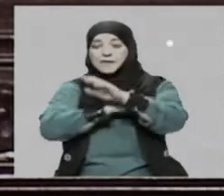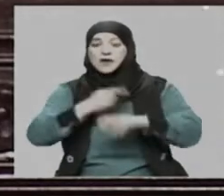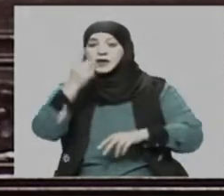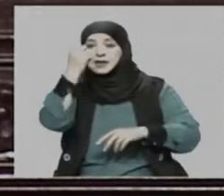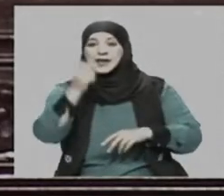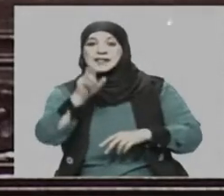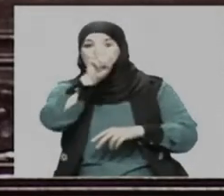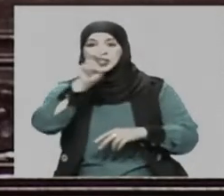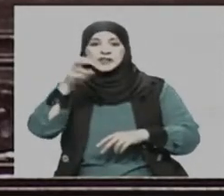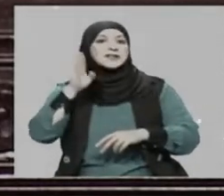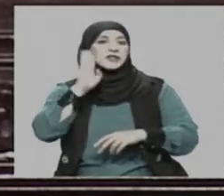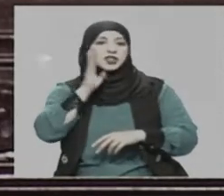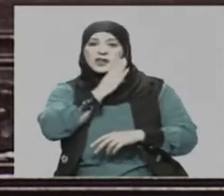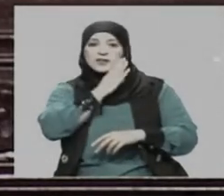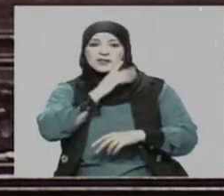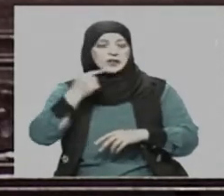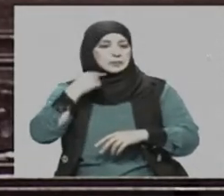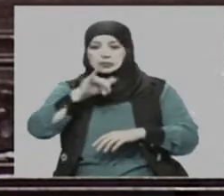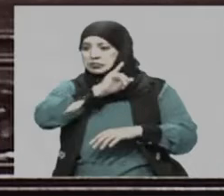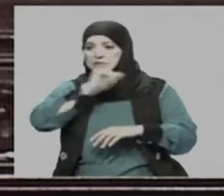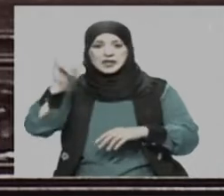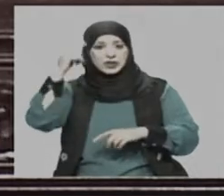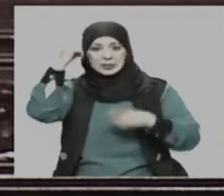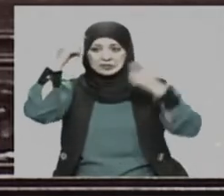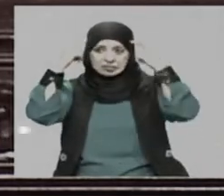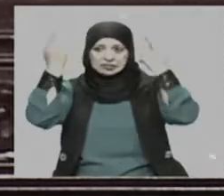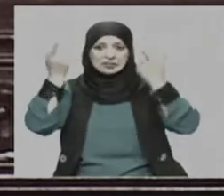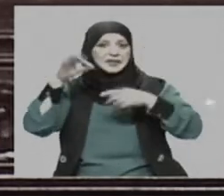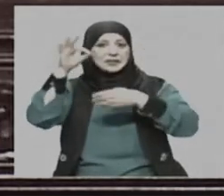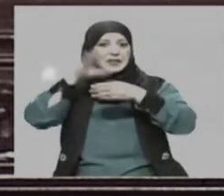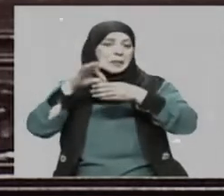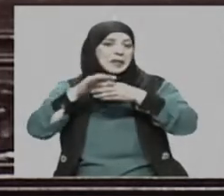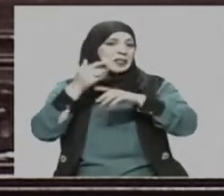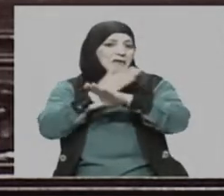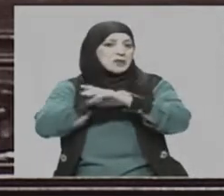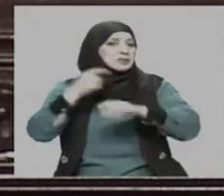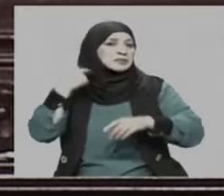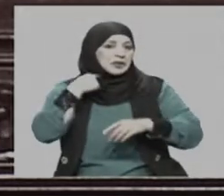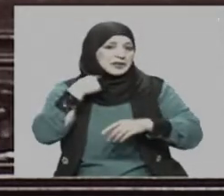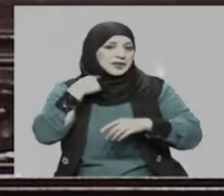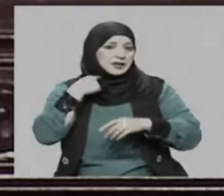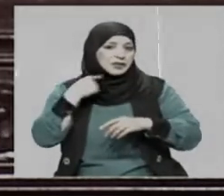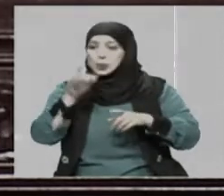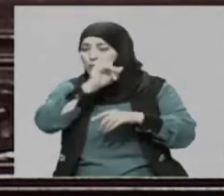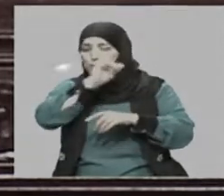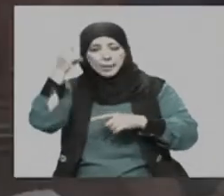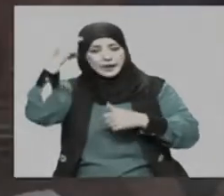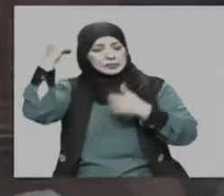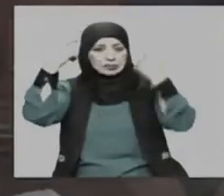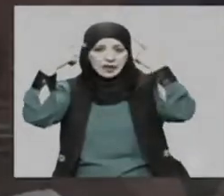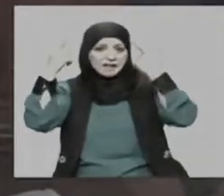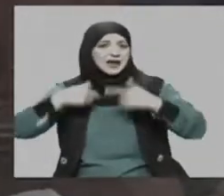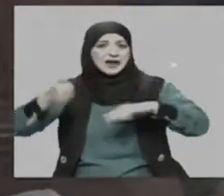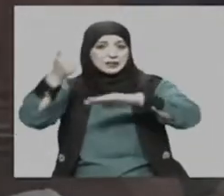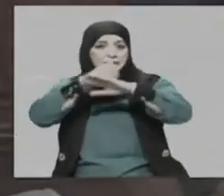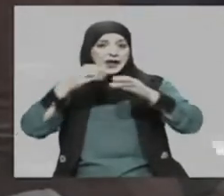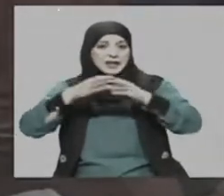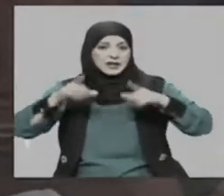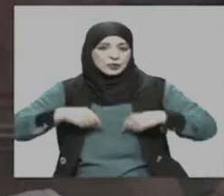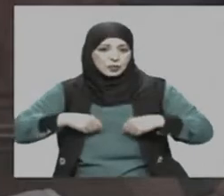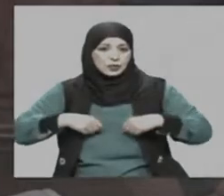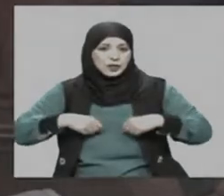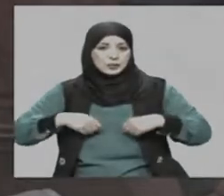جانفي عمري ما كنت نتصور لان عملت انتخابات وخسرتها انه باش يكون في البقعه والصفقه هذه من